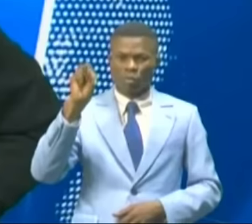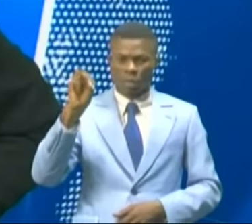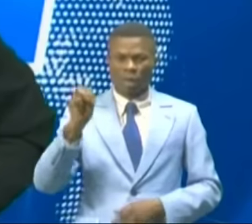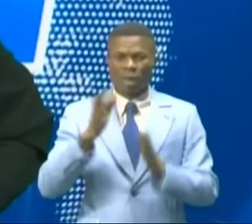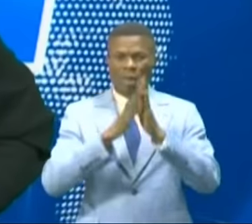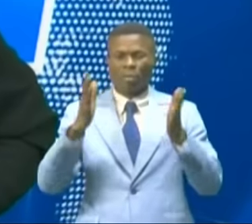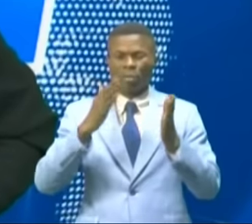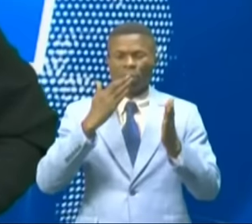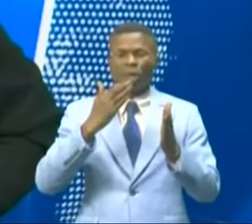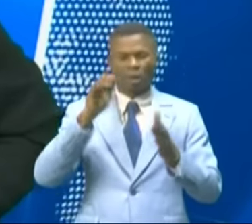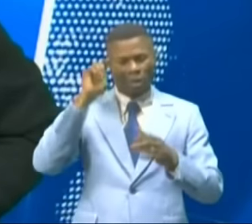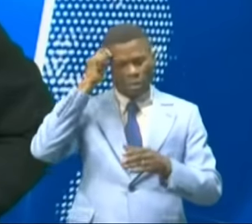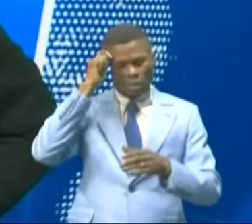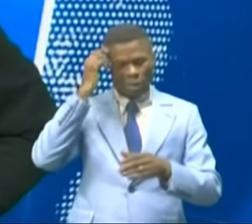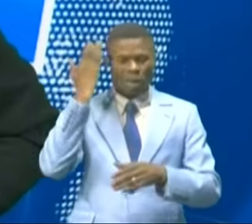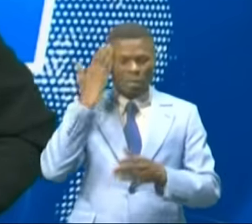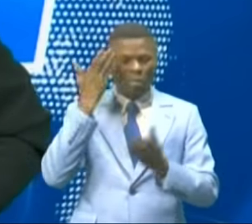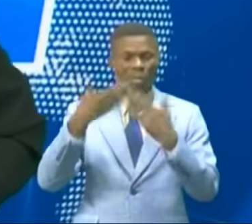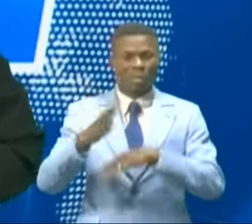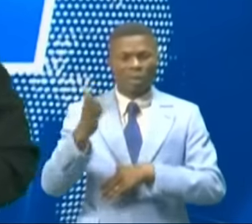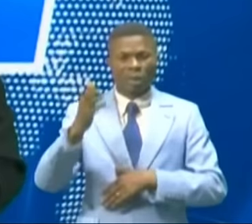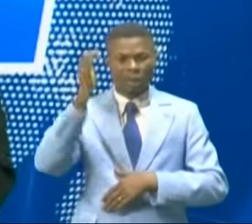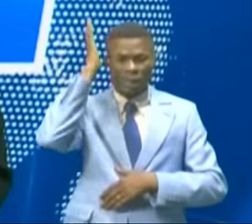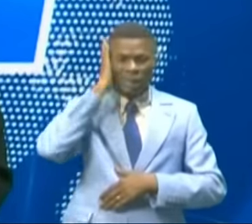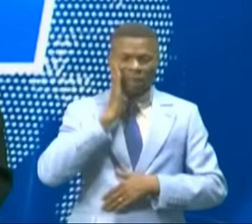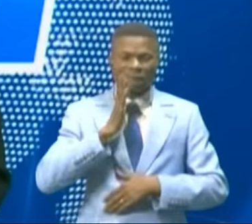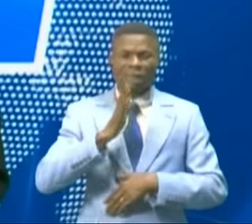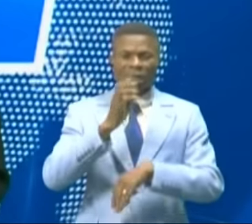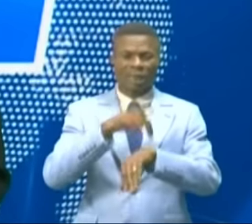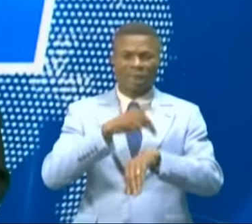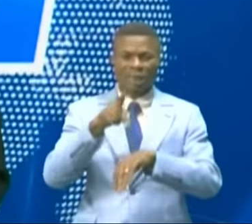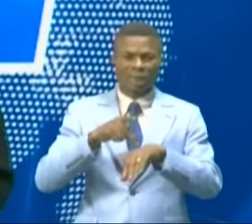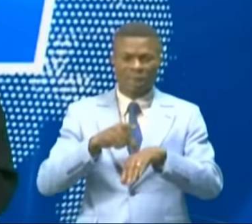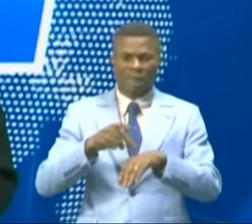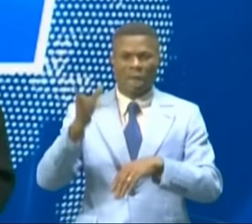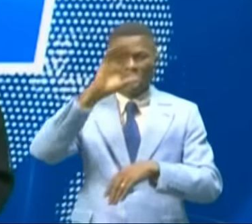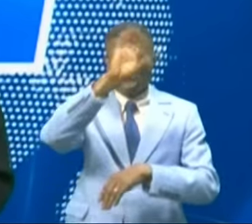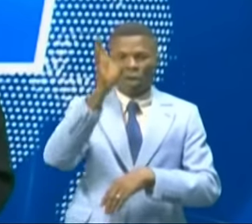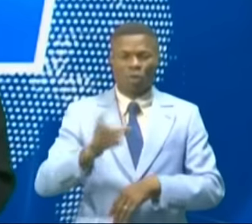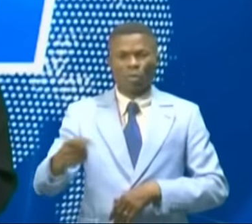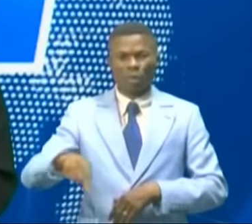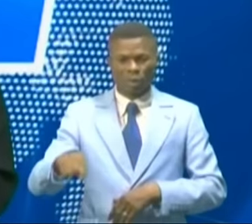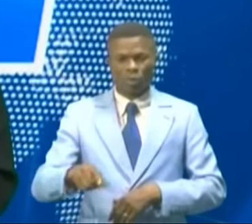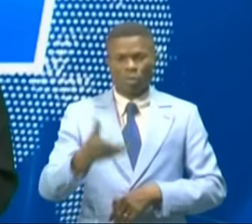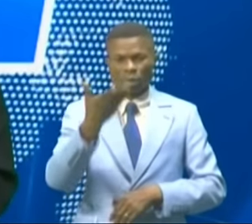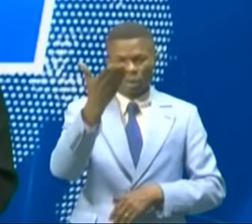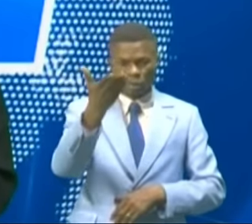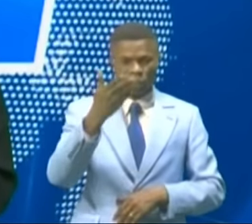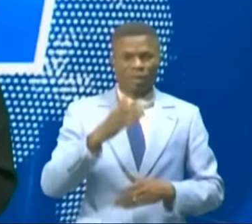de grâce a été dite en l'église Sainte-Anne dans la commune de la Gombe. Sylvie Moembo.